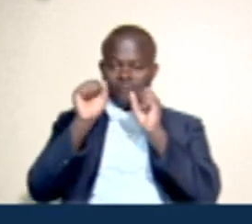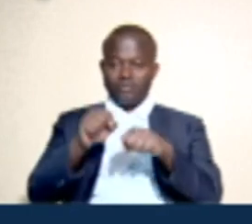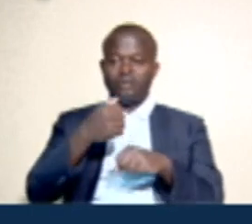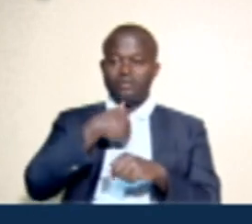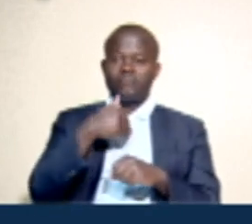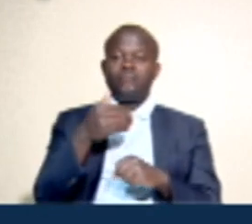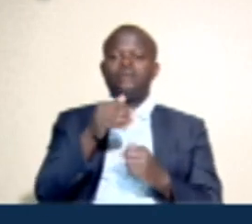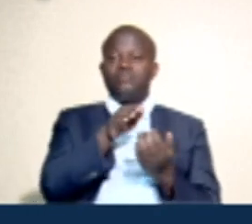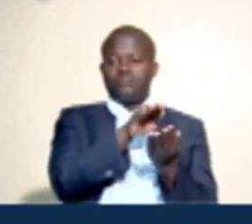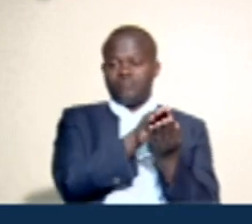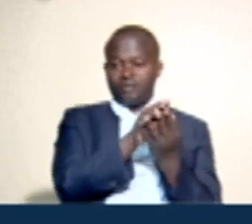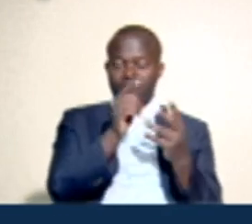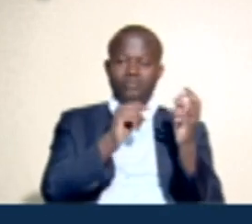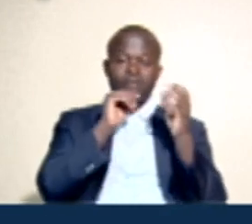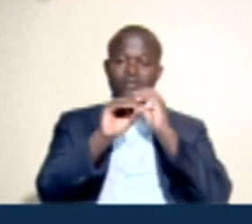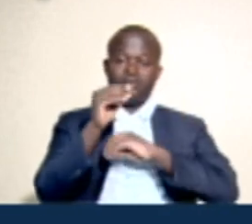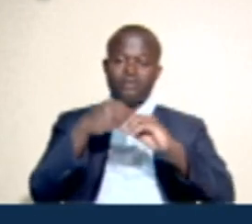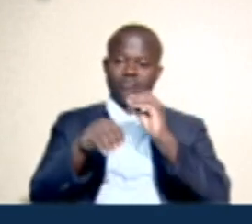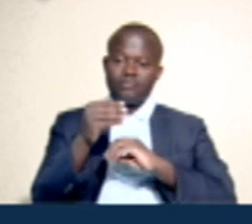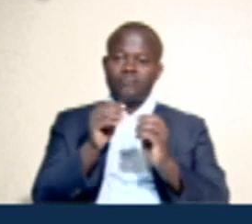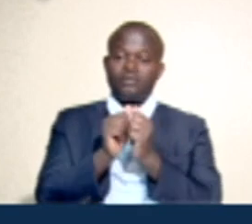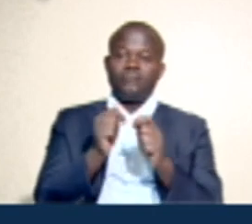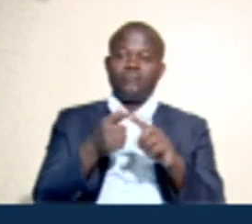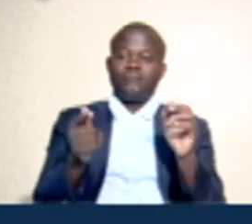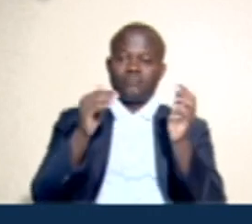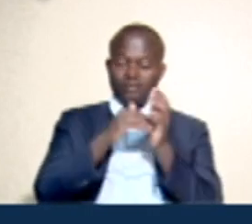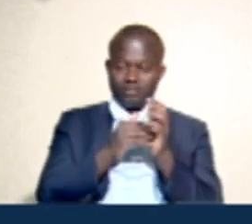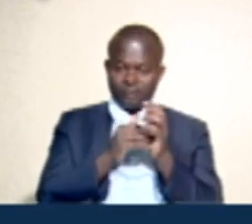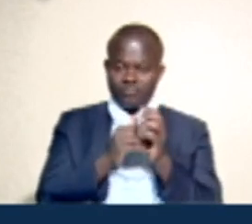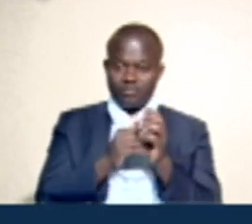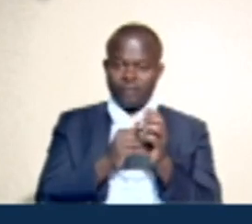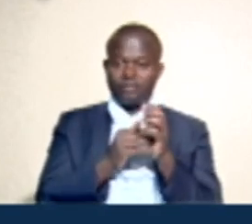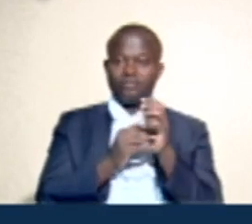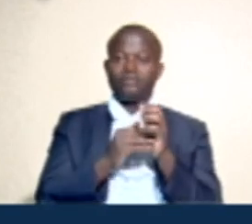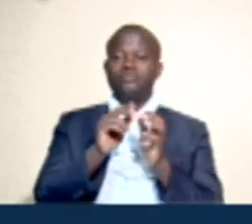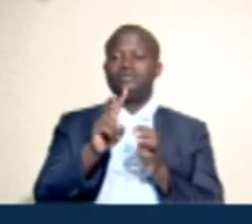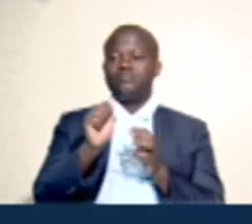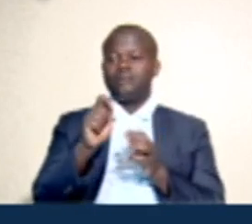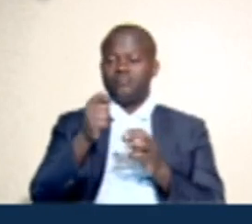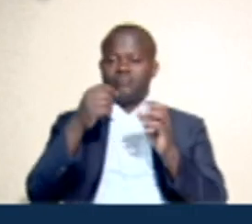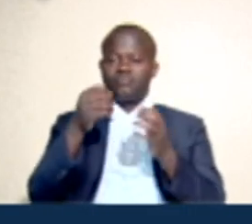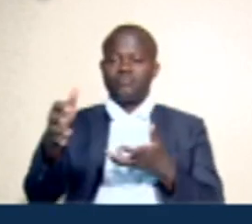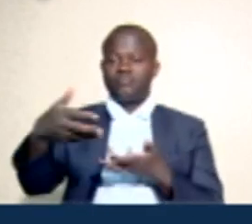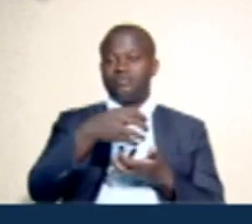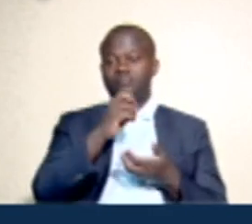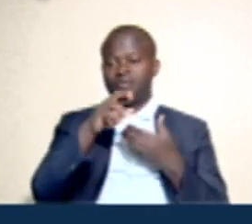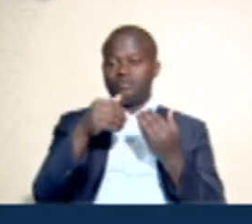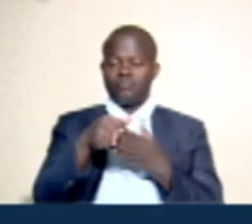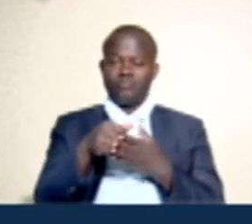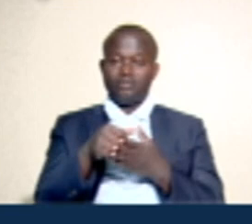afite stock ataragurisha kandi yaraciwe VAT arangura cyangwa se